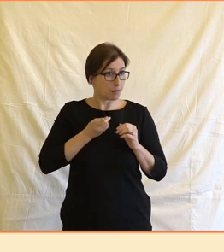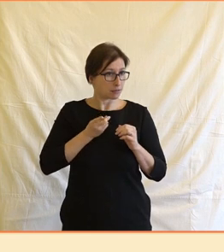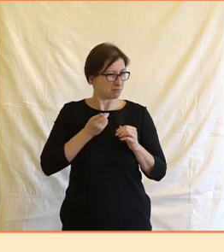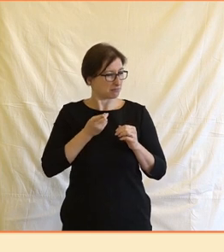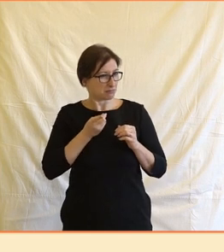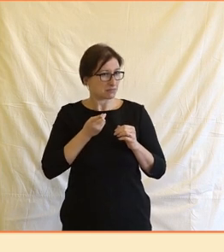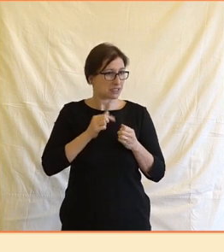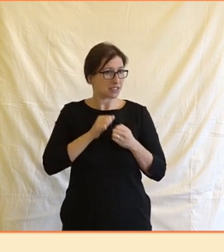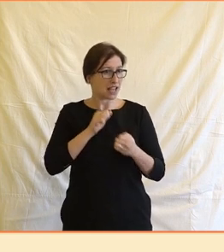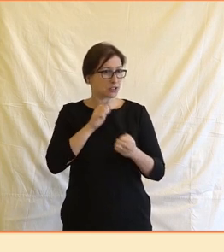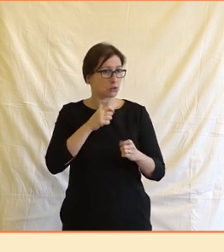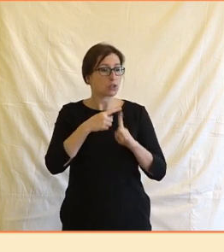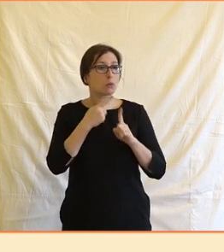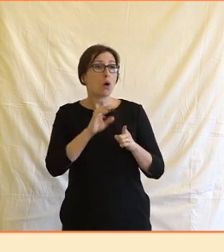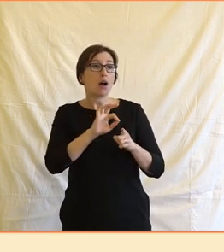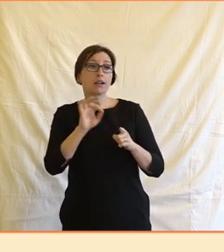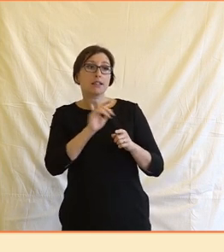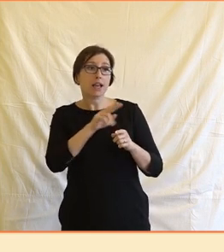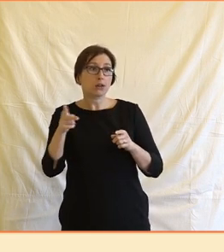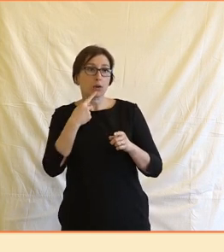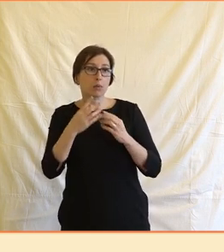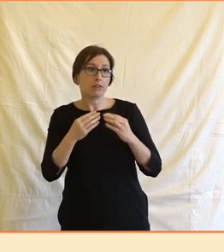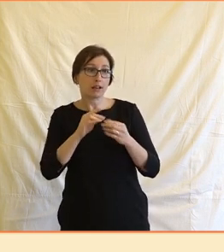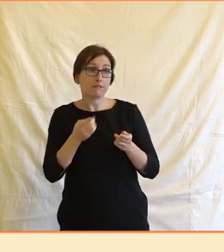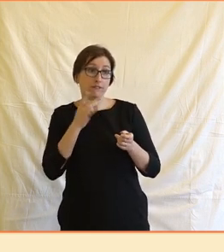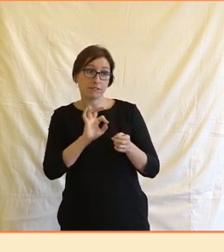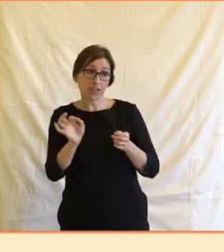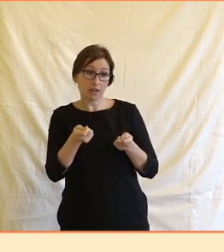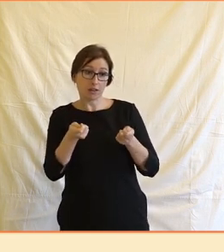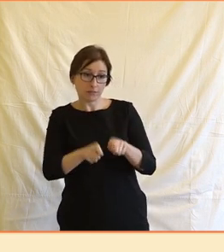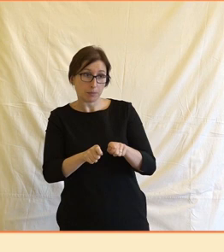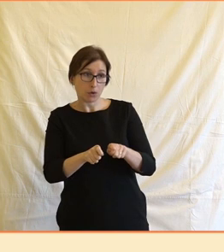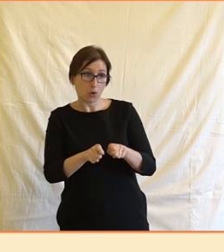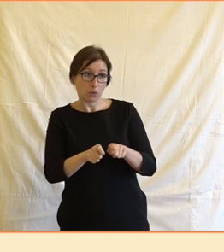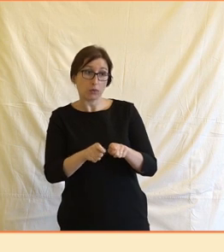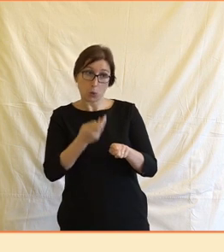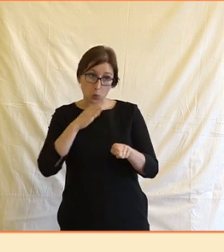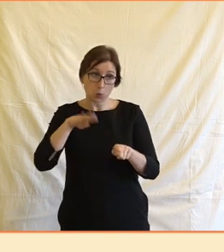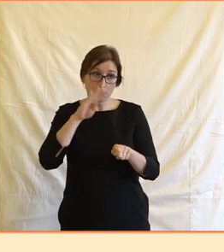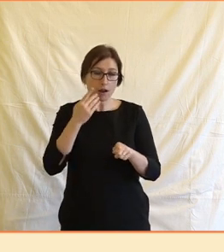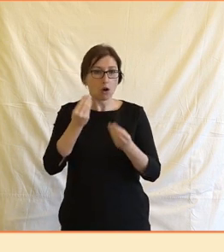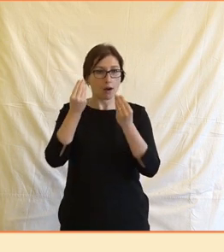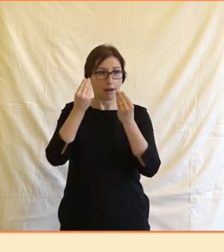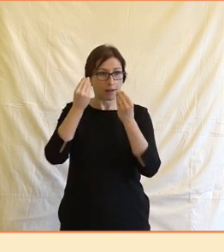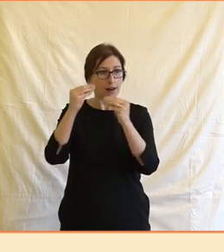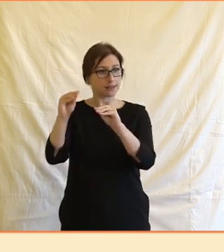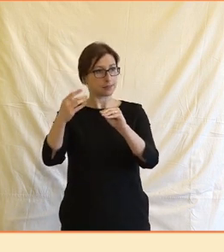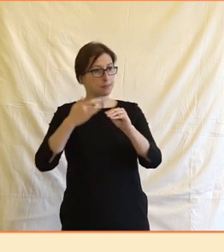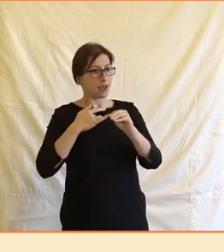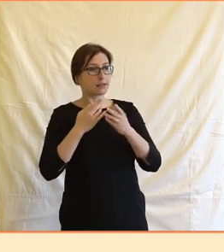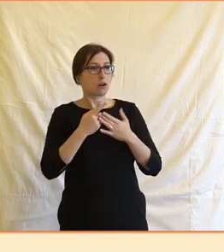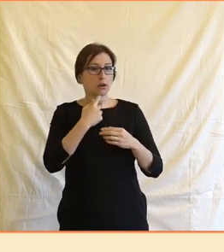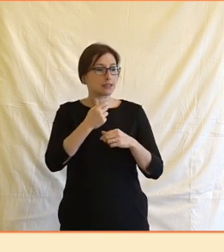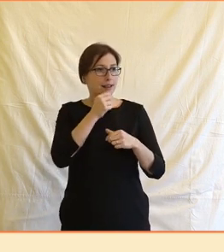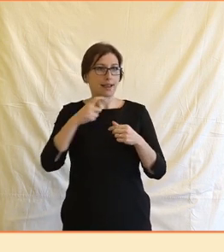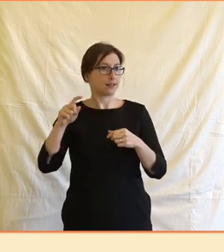dát právo na to vypnout personalizaci a zda bychom v podstatě měli respektovat jejich právo na